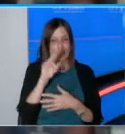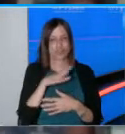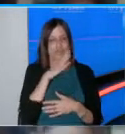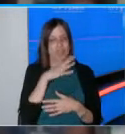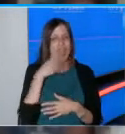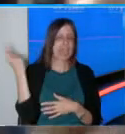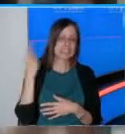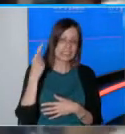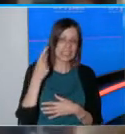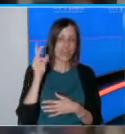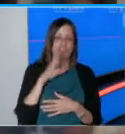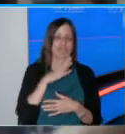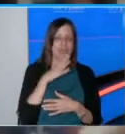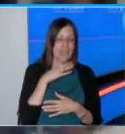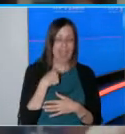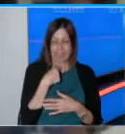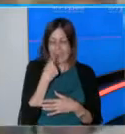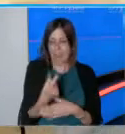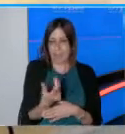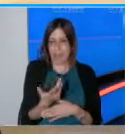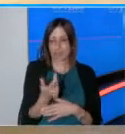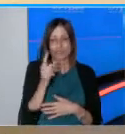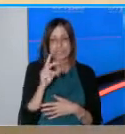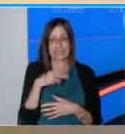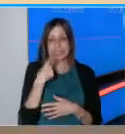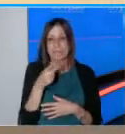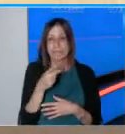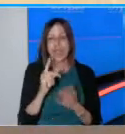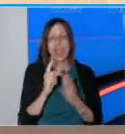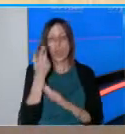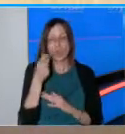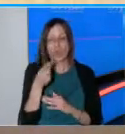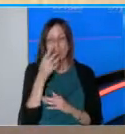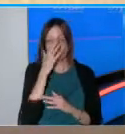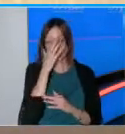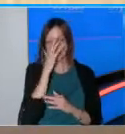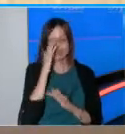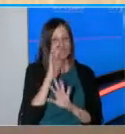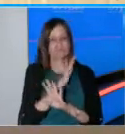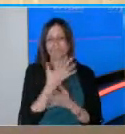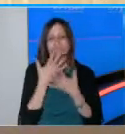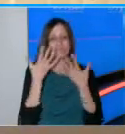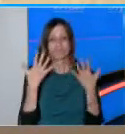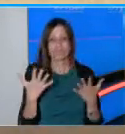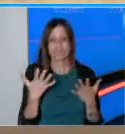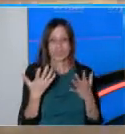התרענו על הבעיה, אמרנו שזה הולך להיות פה אירוע שהוא חסר תקדים,